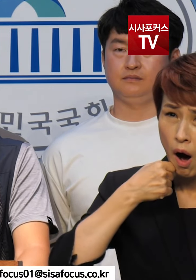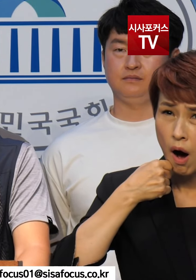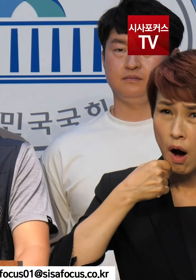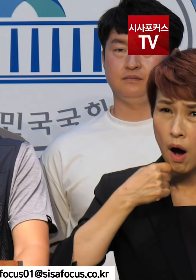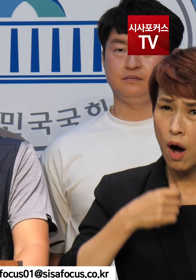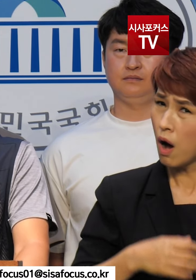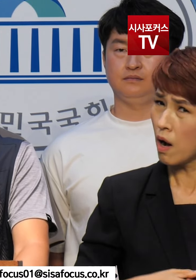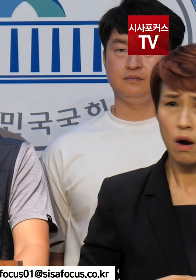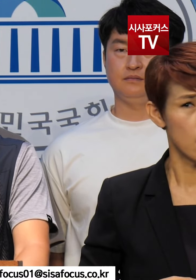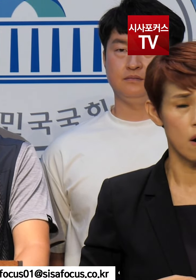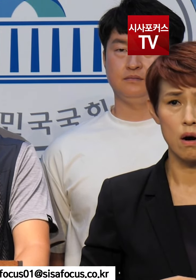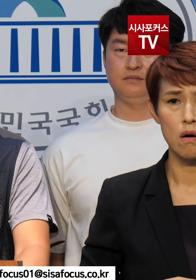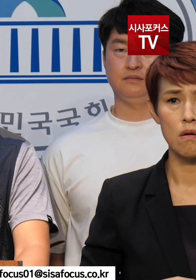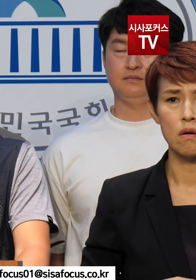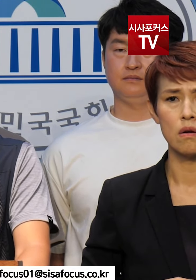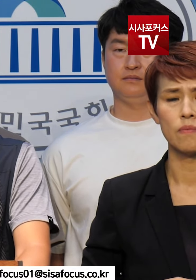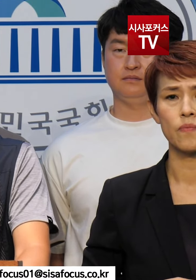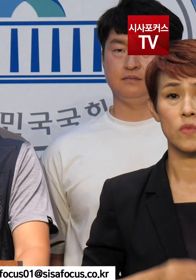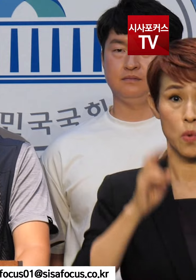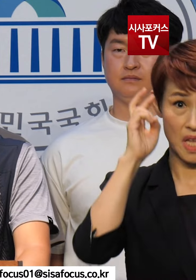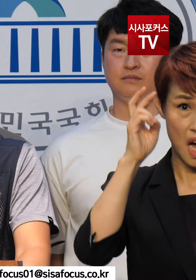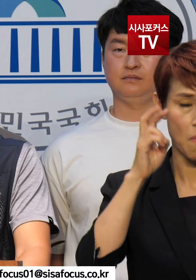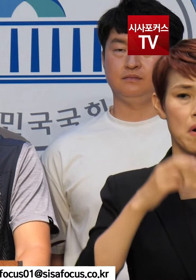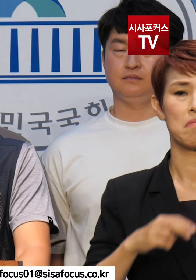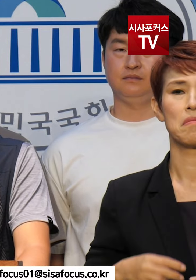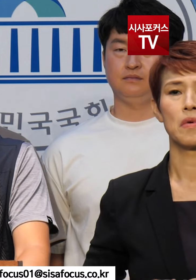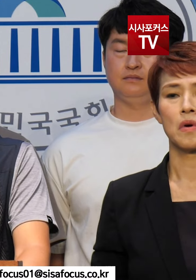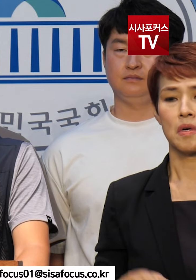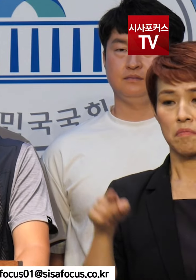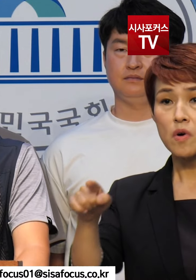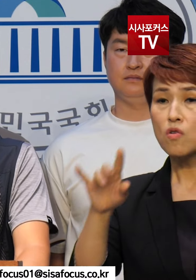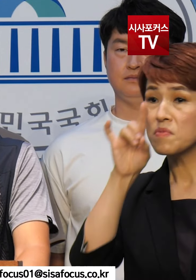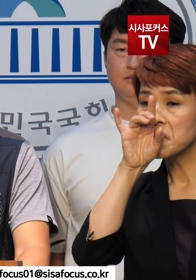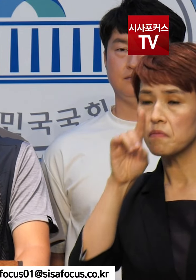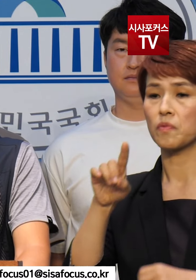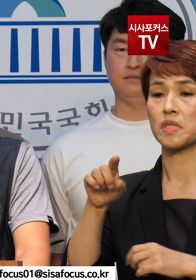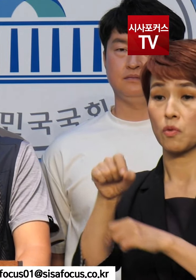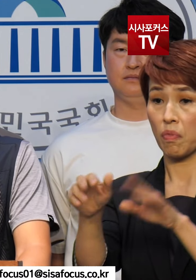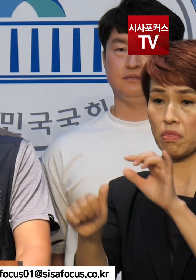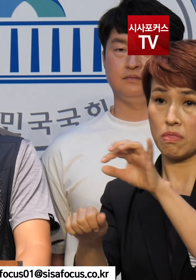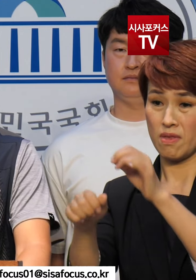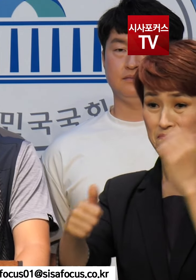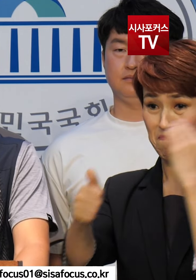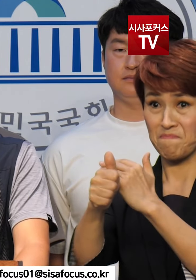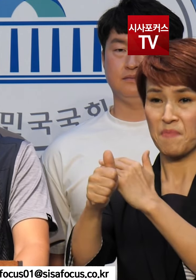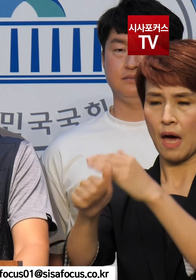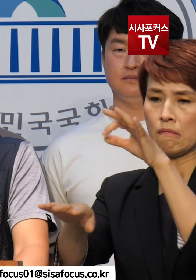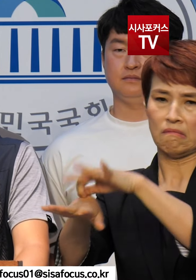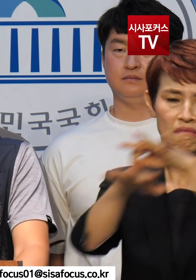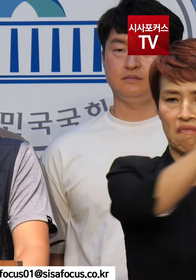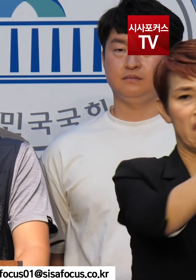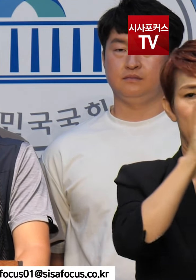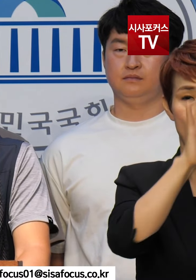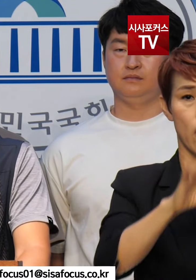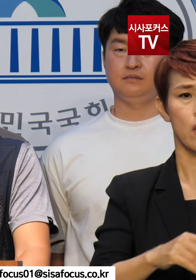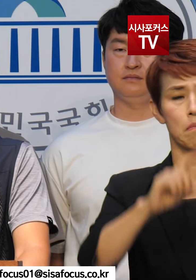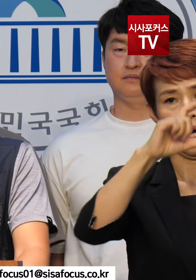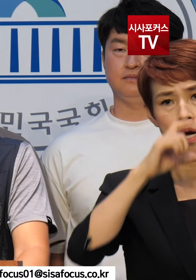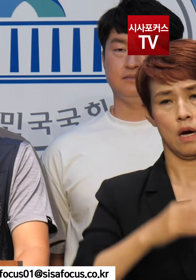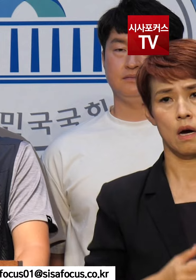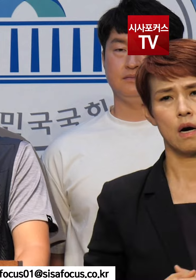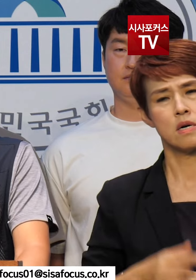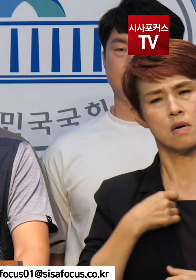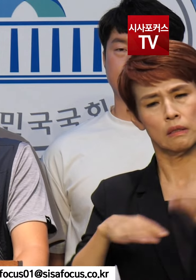일입니까? 사측은 고용승계 선례를 남기면 안 된다고 합니다. 고용승계를 요구하는